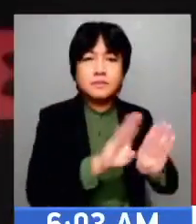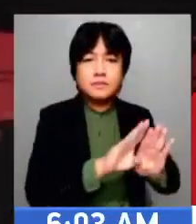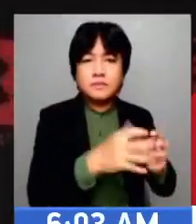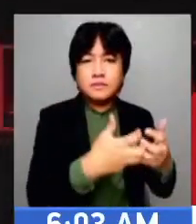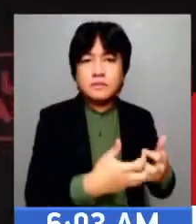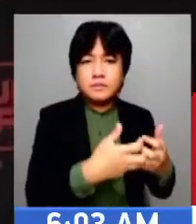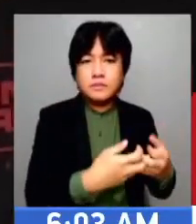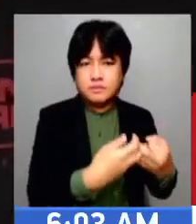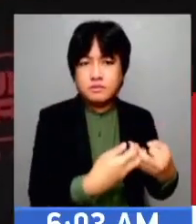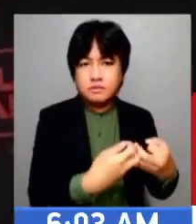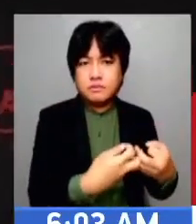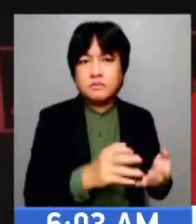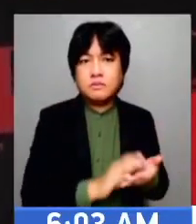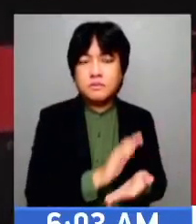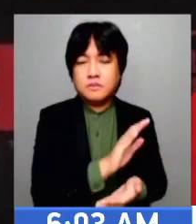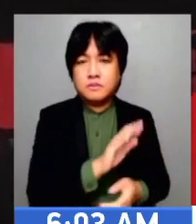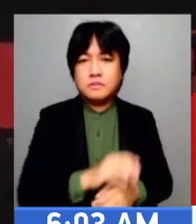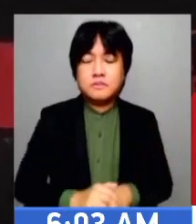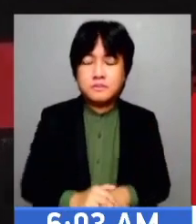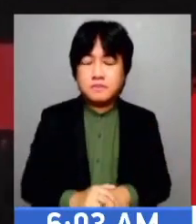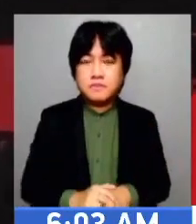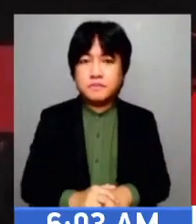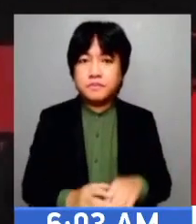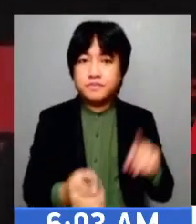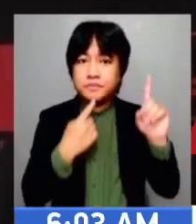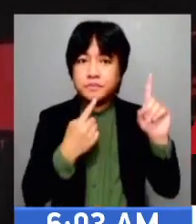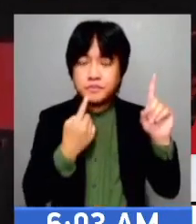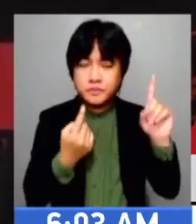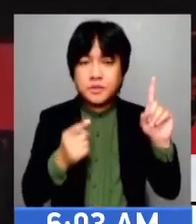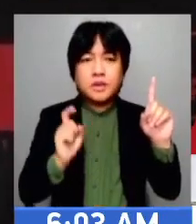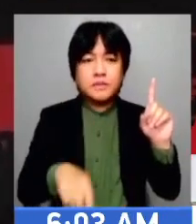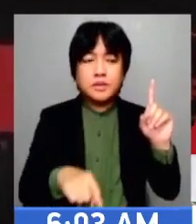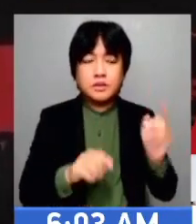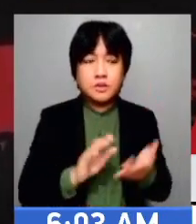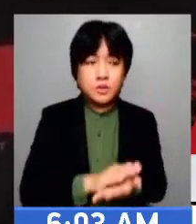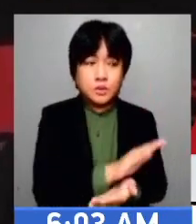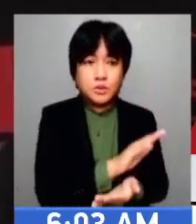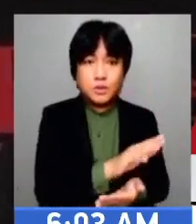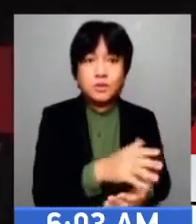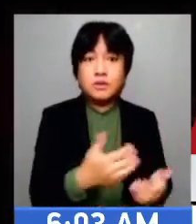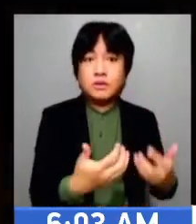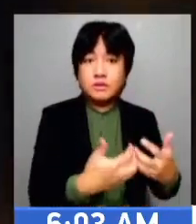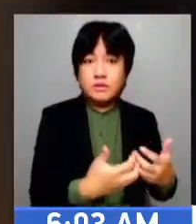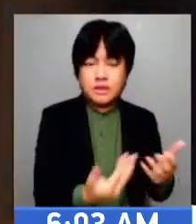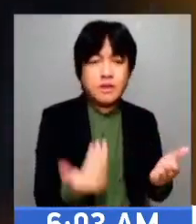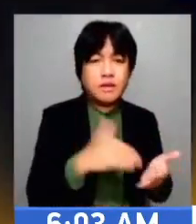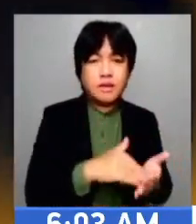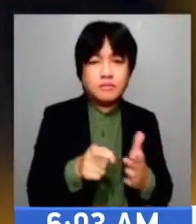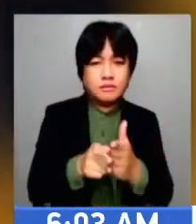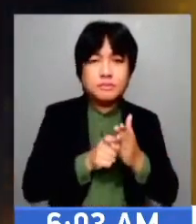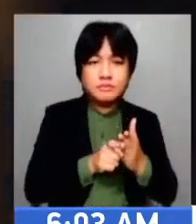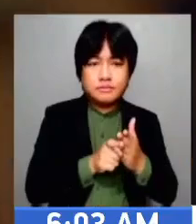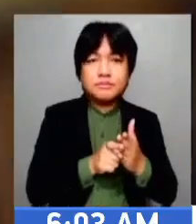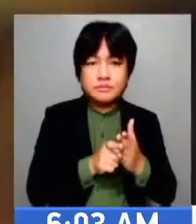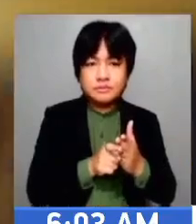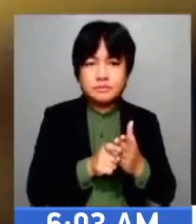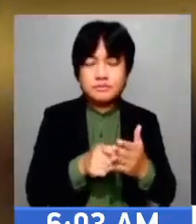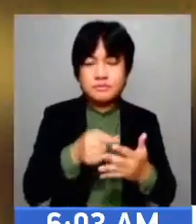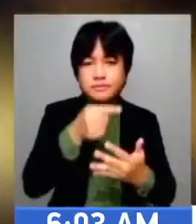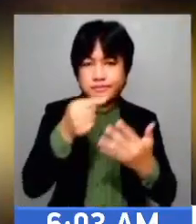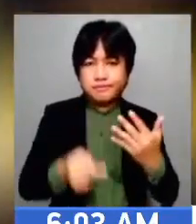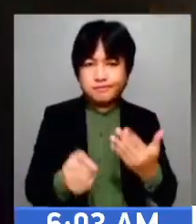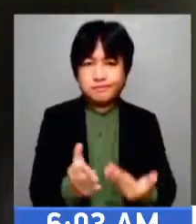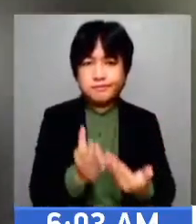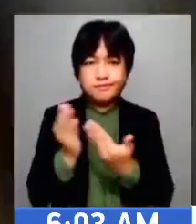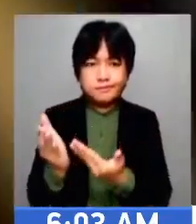dun sa mga requirements para masiguro ho na kung mag-operate sila, safe po yung ating environment. Hindi ito ang unang pagkakataon na